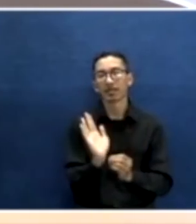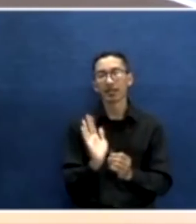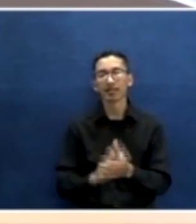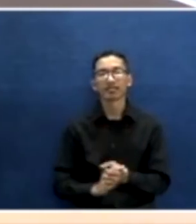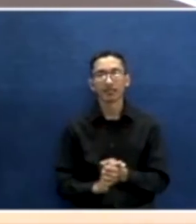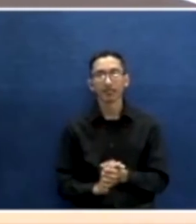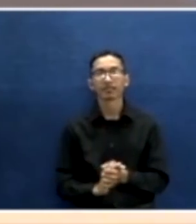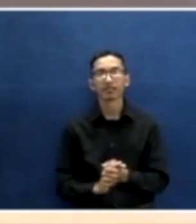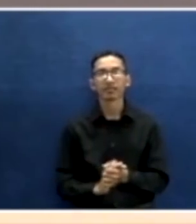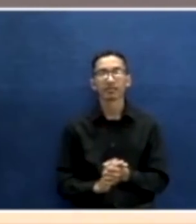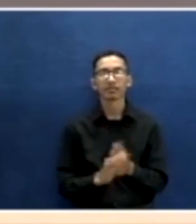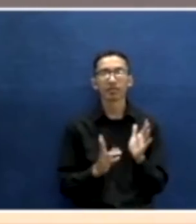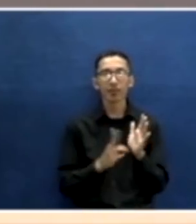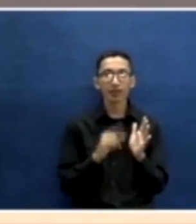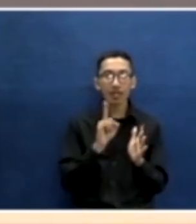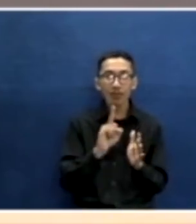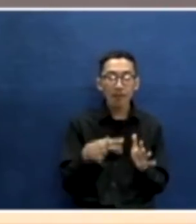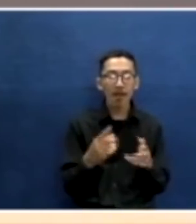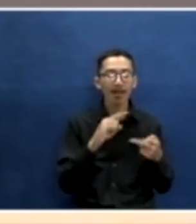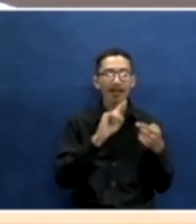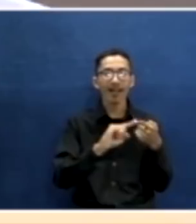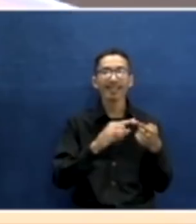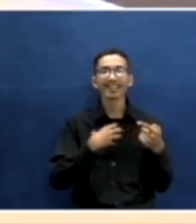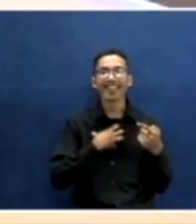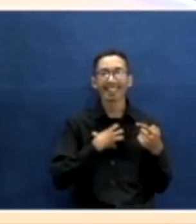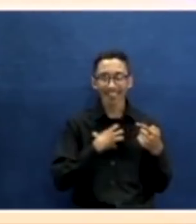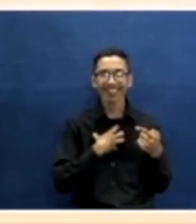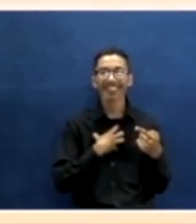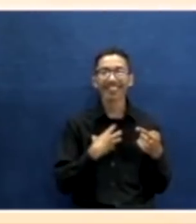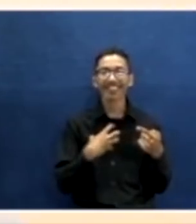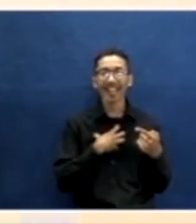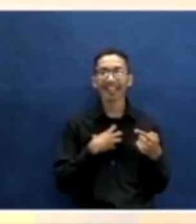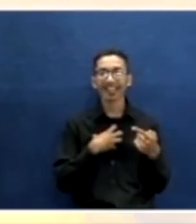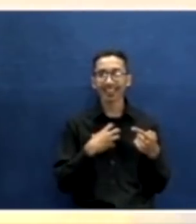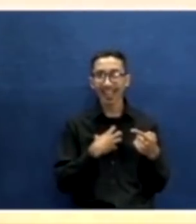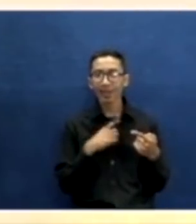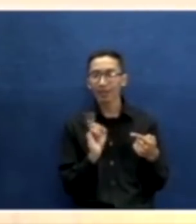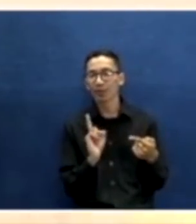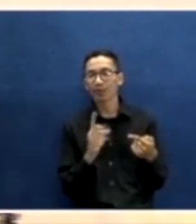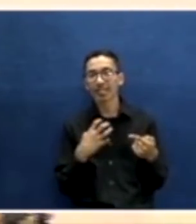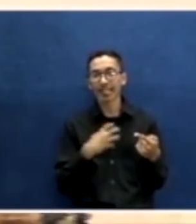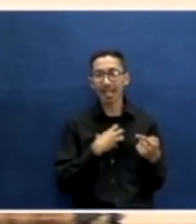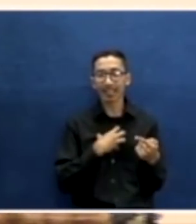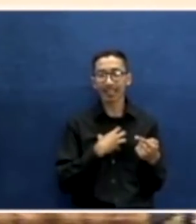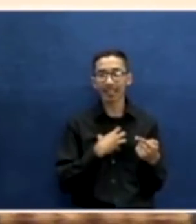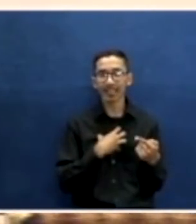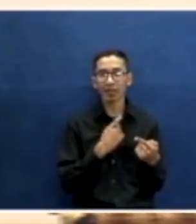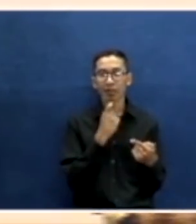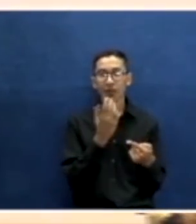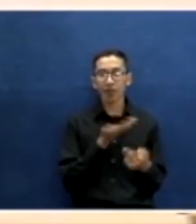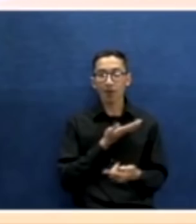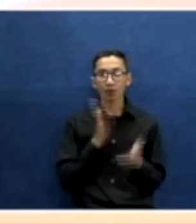nomor Hai makanya kita dapatkan semua perkara dalam kehidupan kita selalu dikaitkan niat kalau kita membahas fiqih